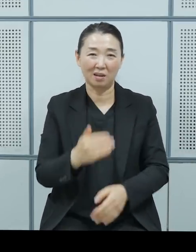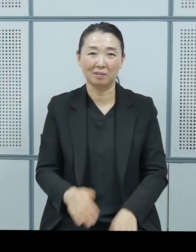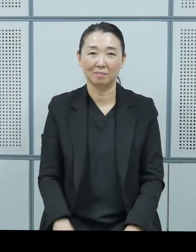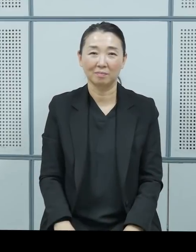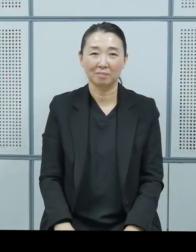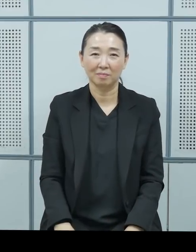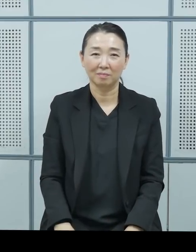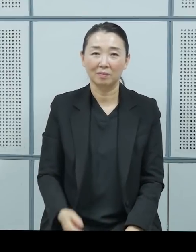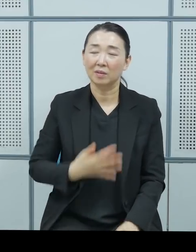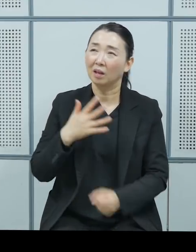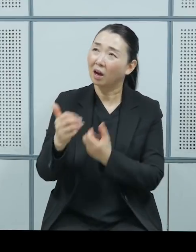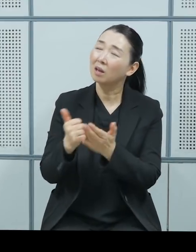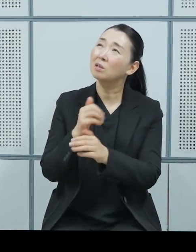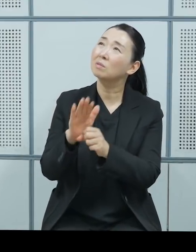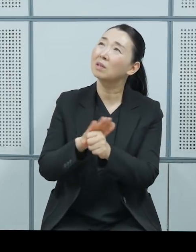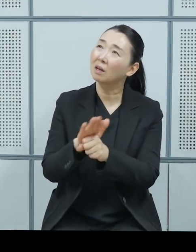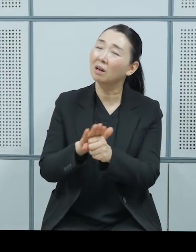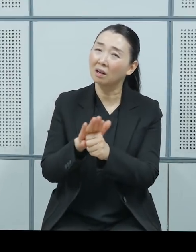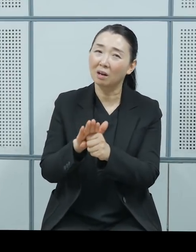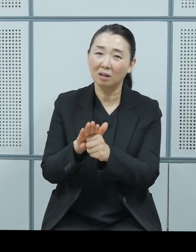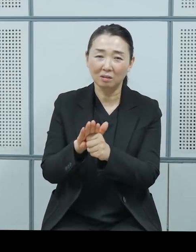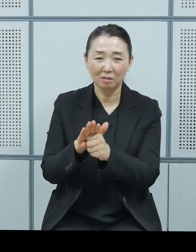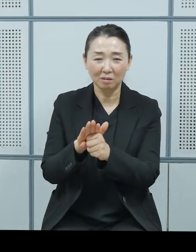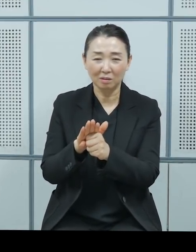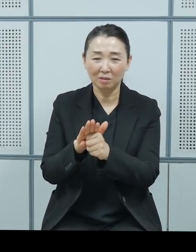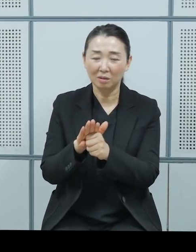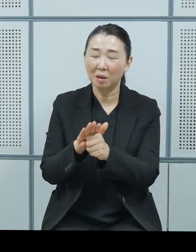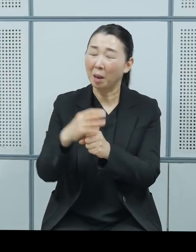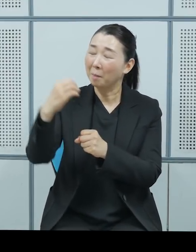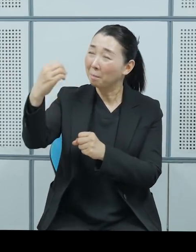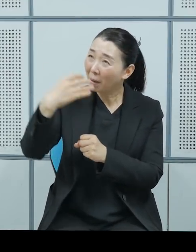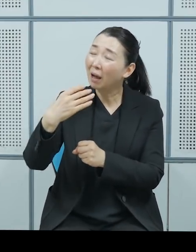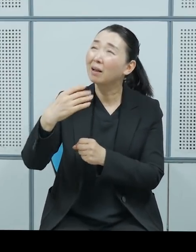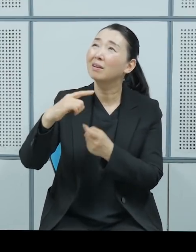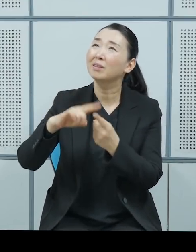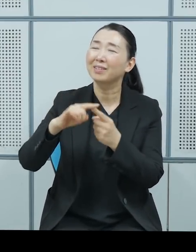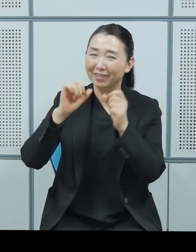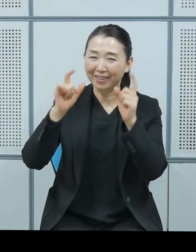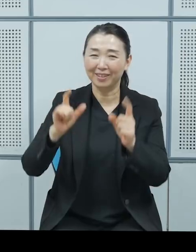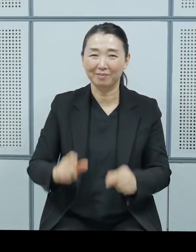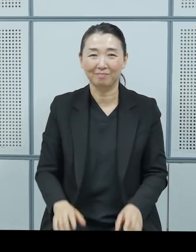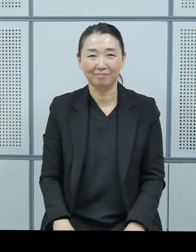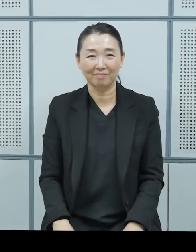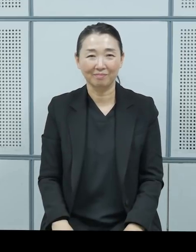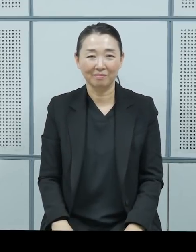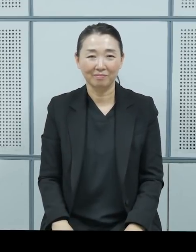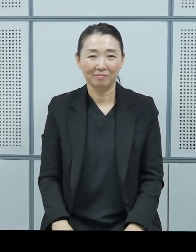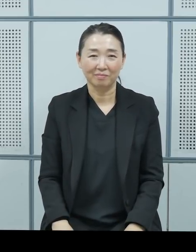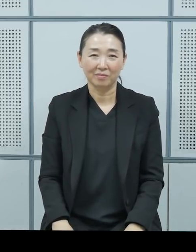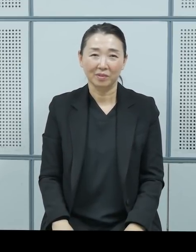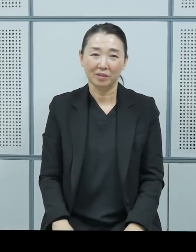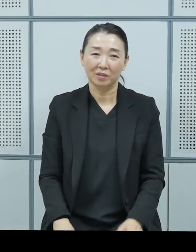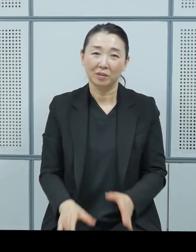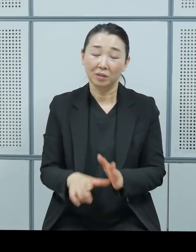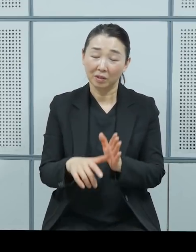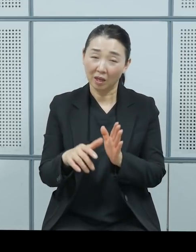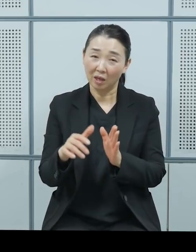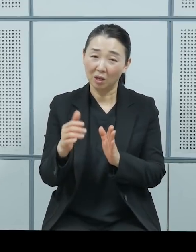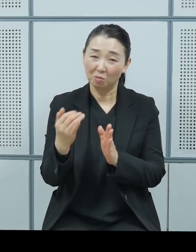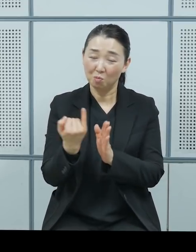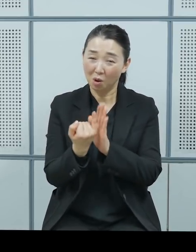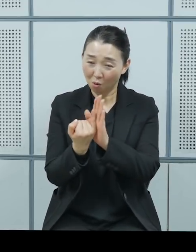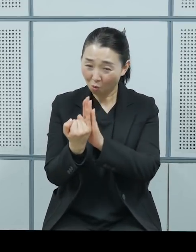저는 하나님을 사랑하는 말이 그렇게 들렸어요. 예. 그럼 당시에 뭐 간병을 도와주시는